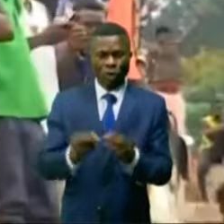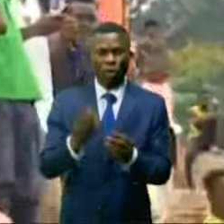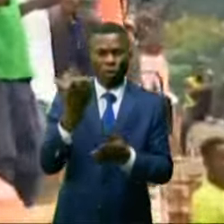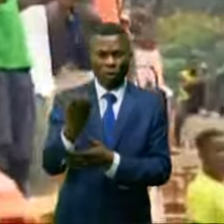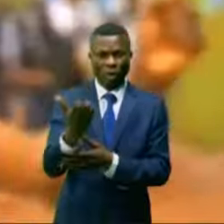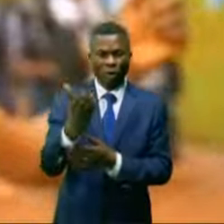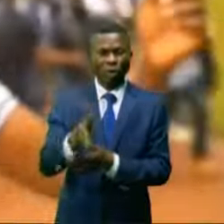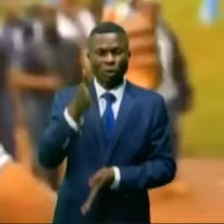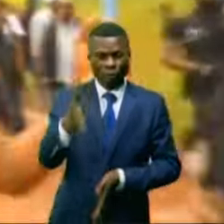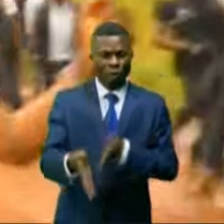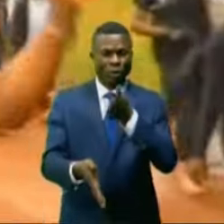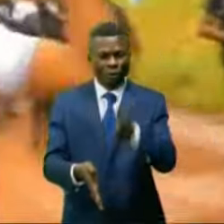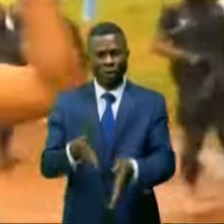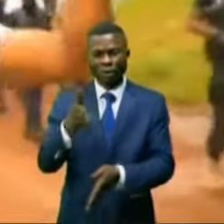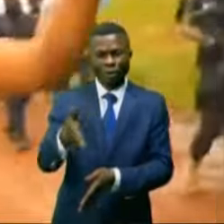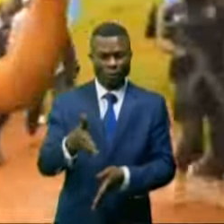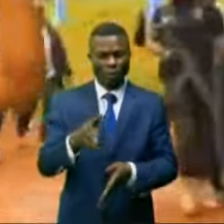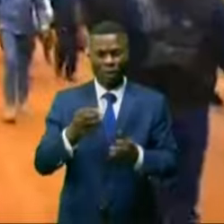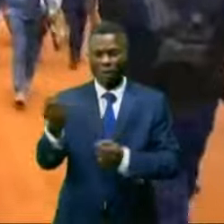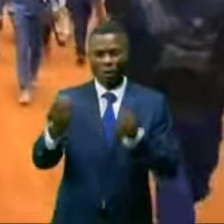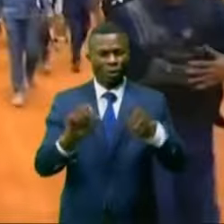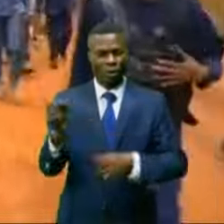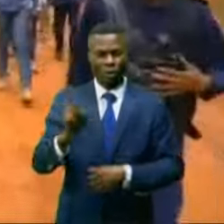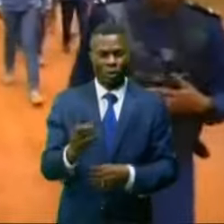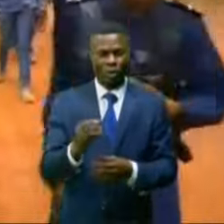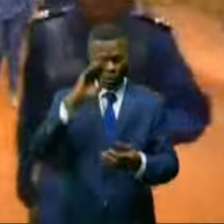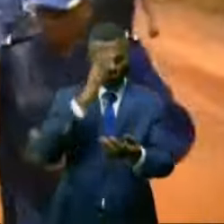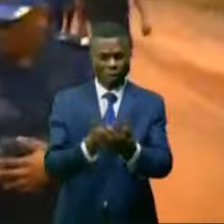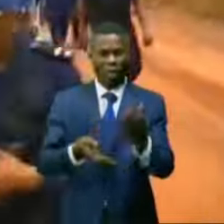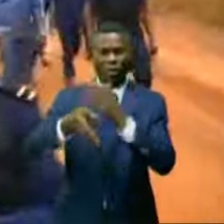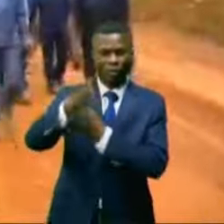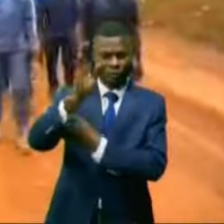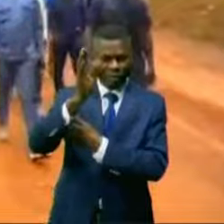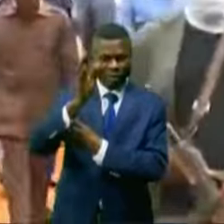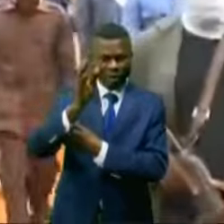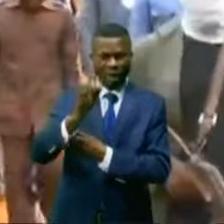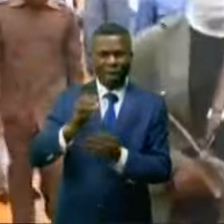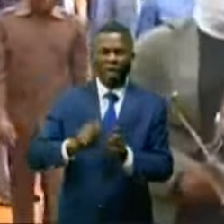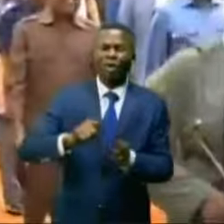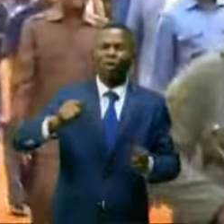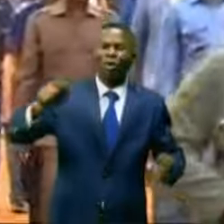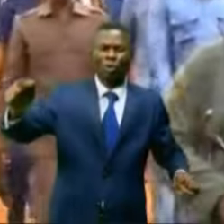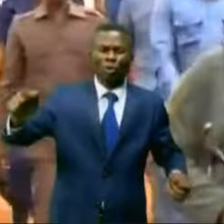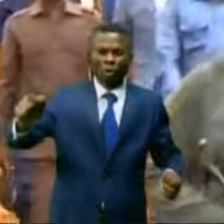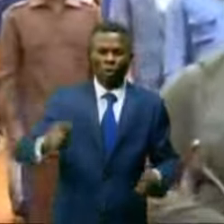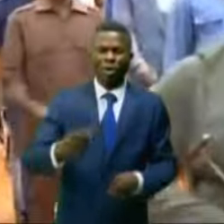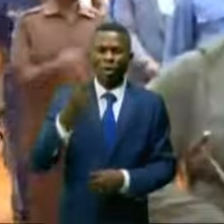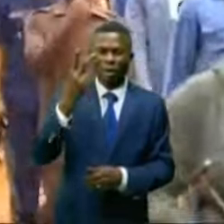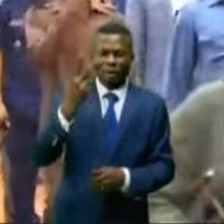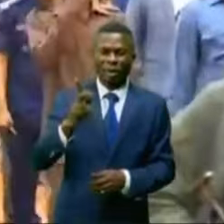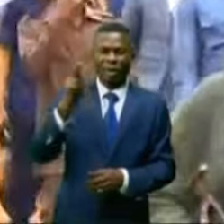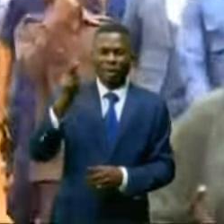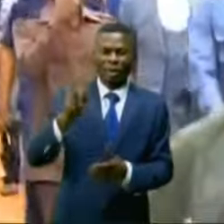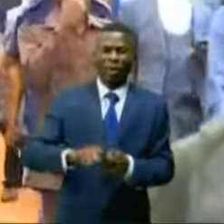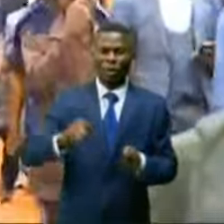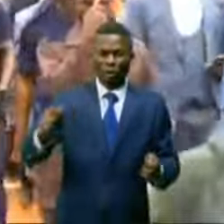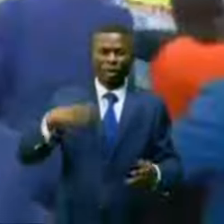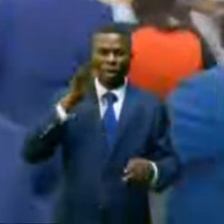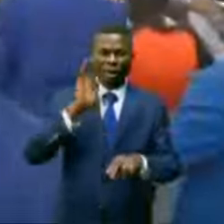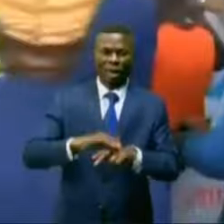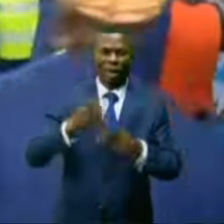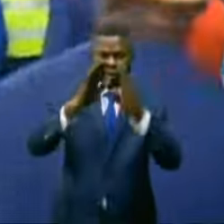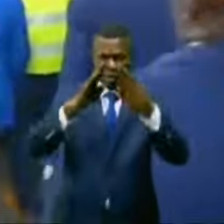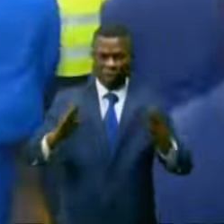celui qui les appelait affectueusement Mwananzambe de faire le pied dans un parcours d'un peu plus de 2 km avant d'atteindre sa